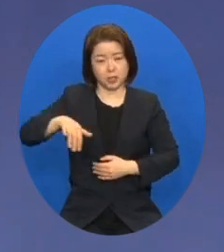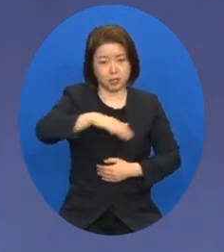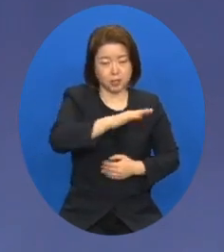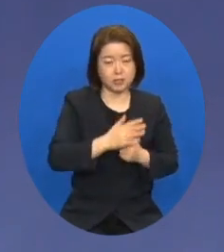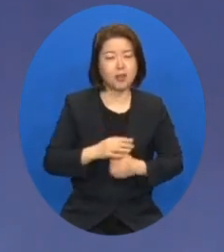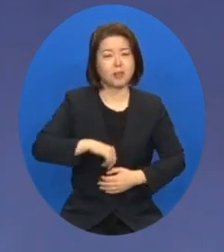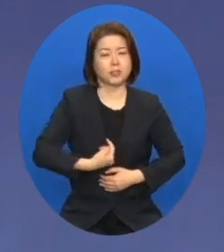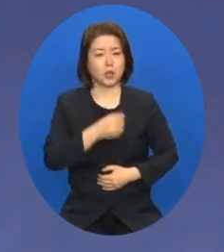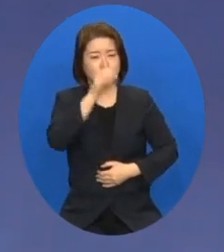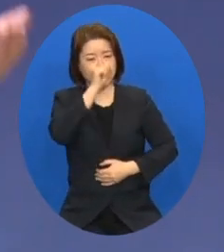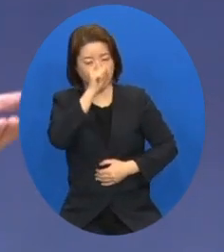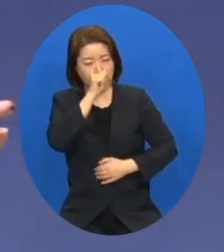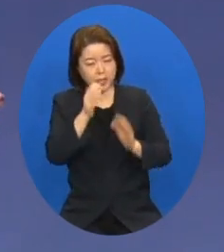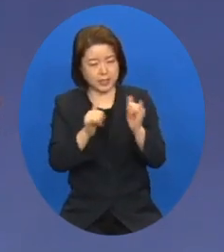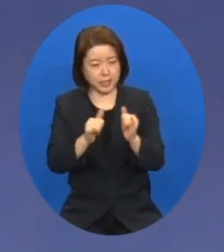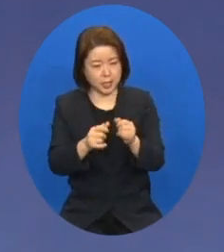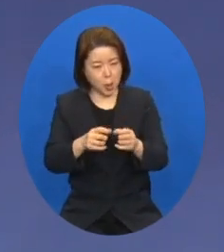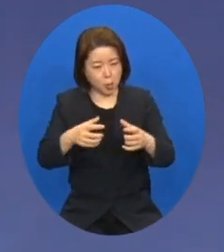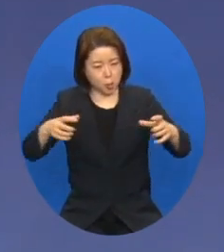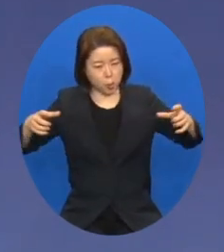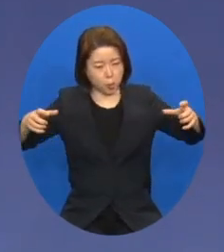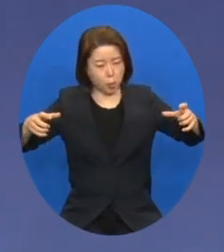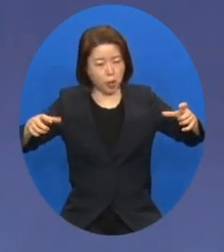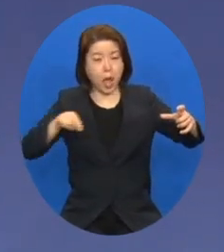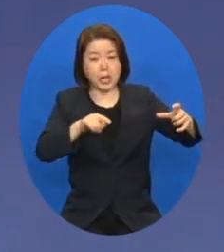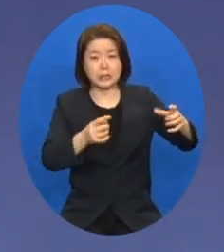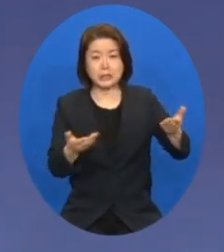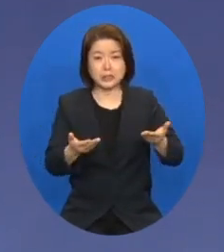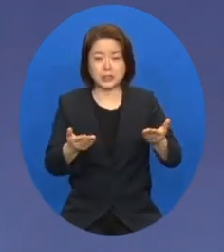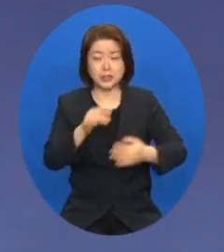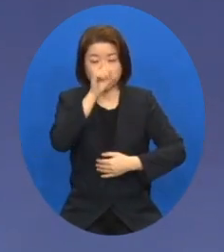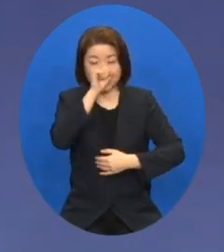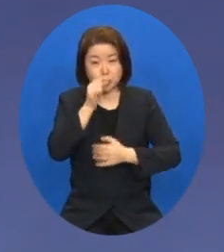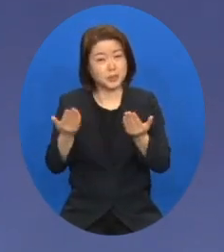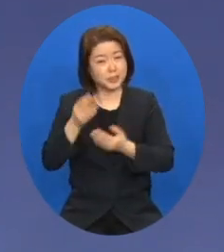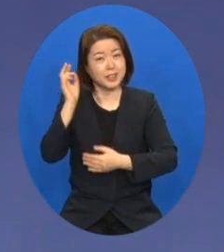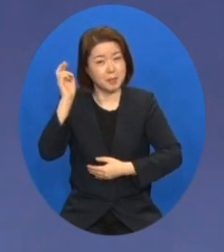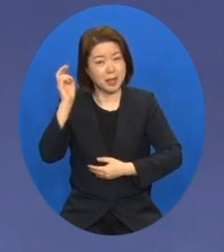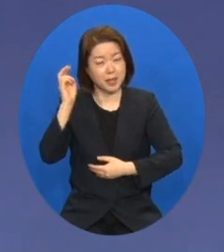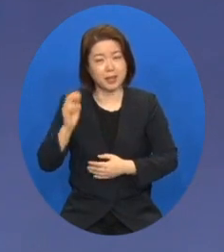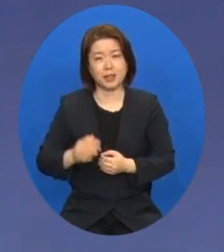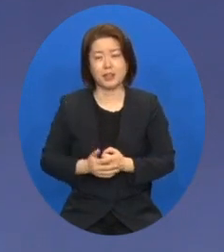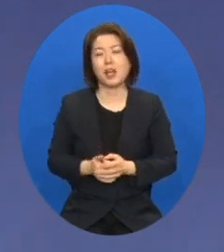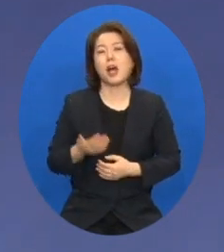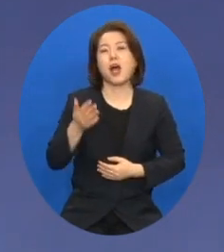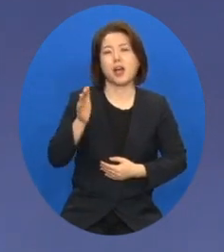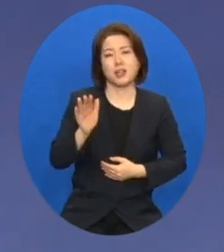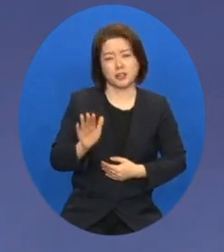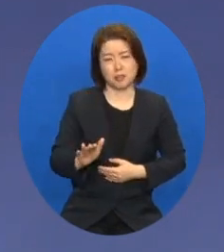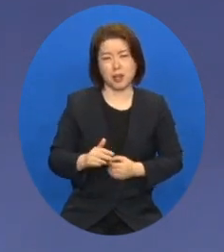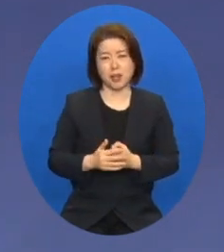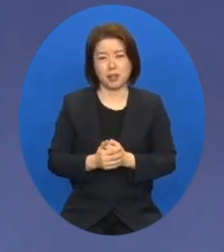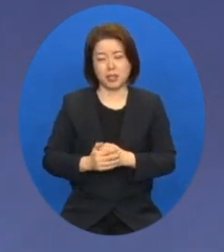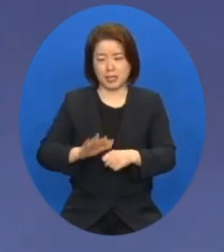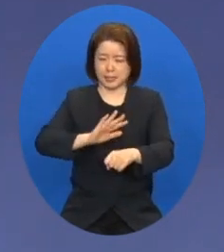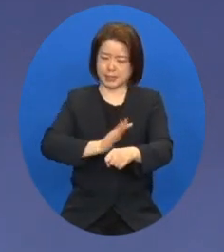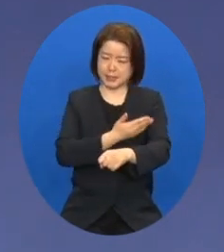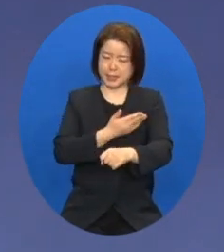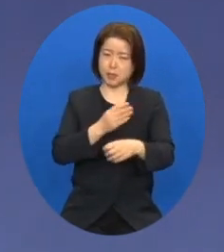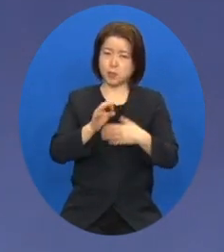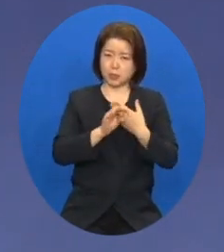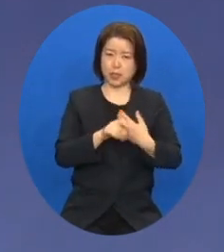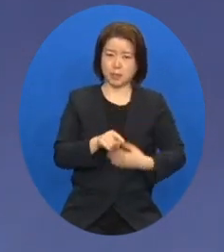자기를 좋아하는 사람들이 더 많이 늘어나게 되는 일이 좋은 일이 있겠죠 그렇지만 잘못하면